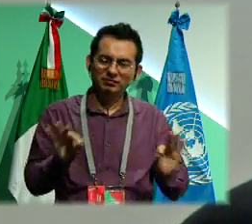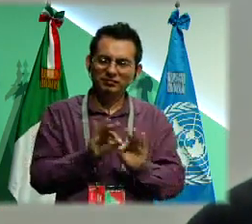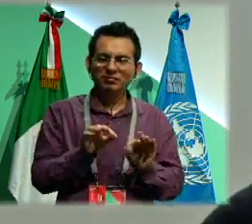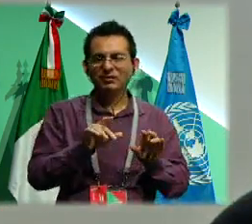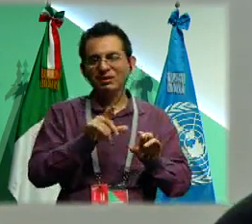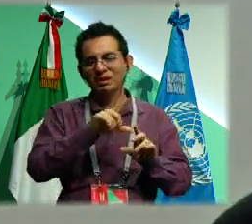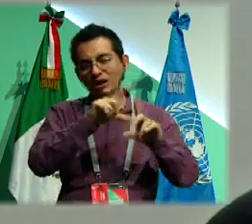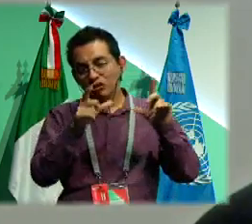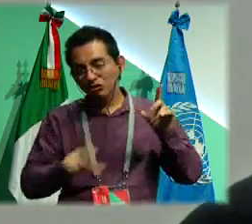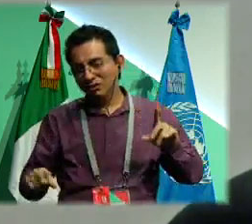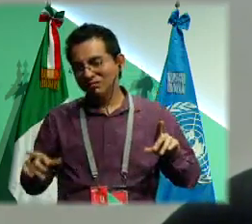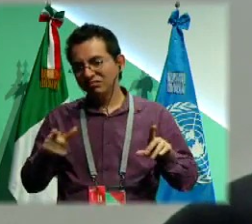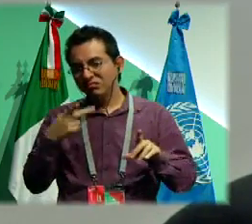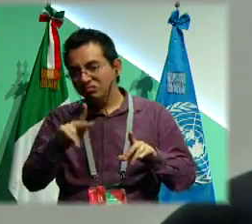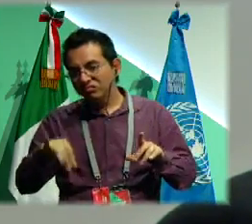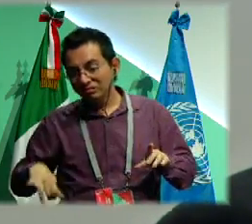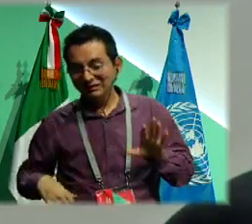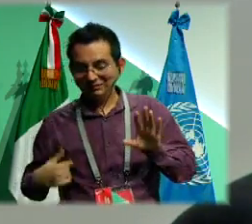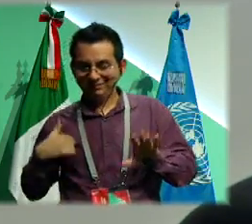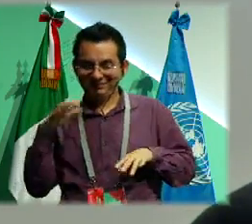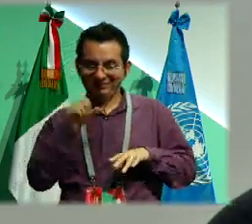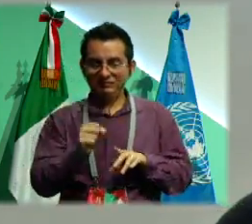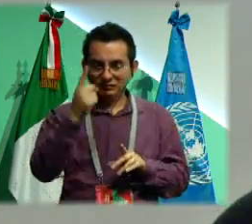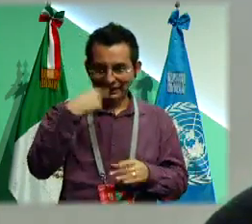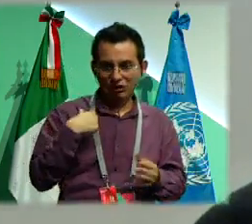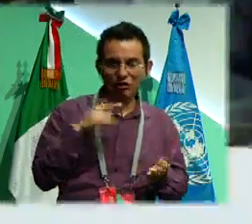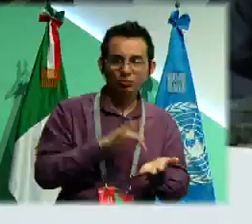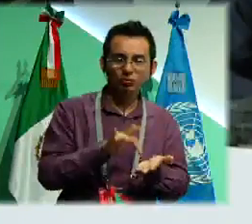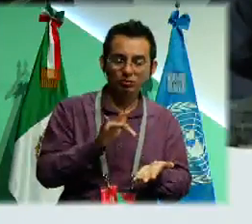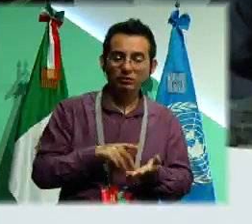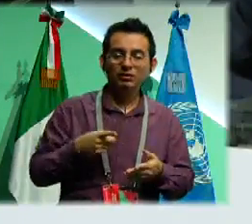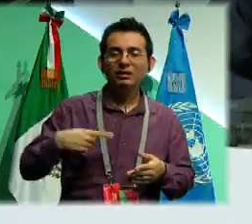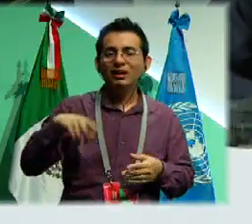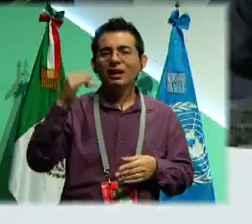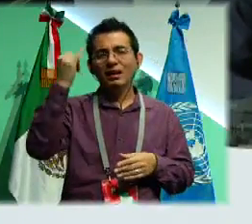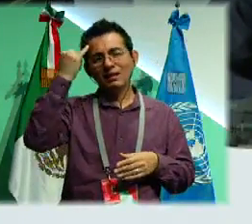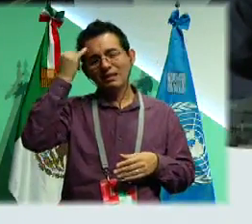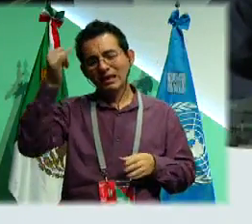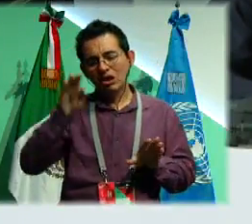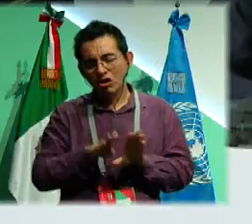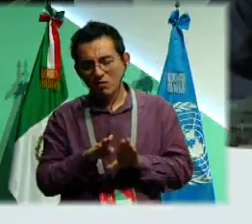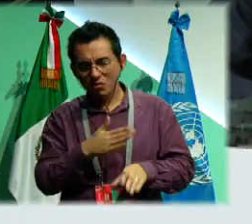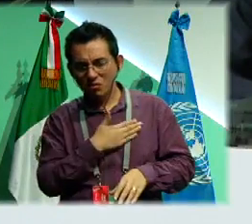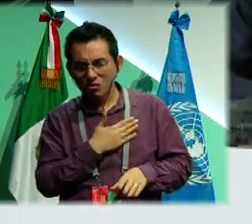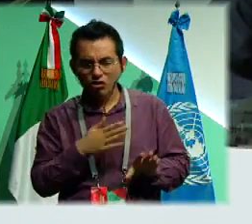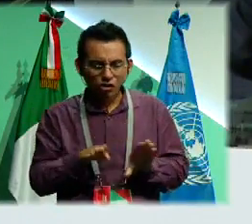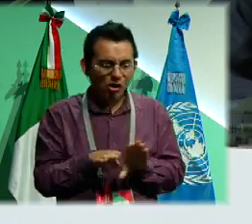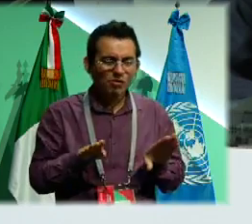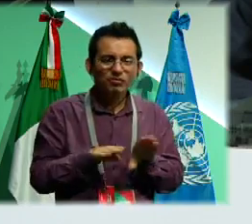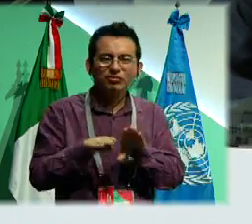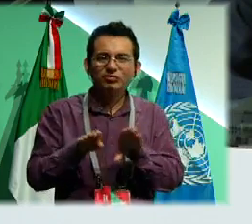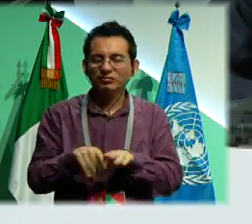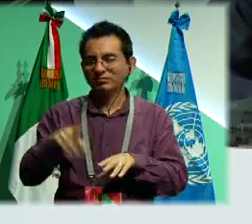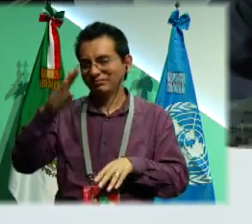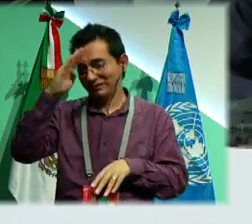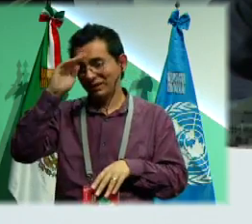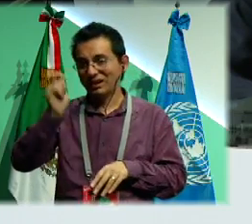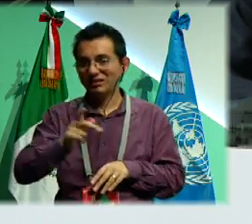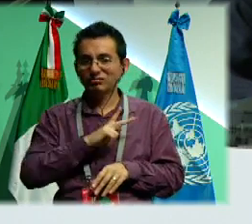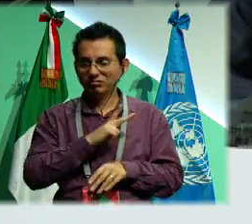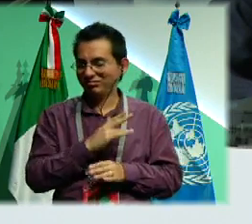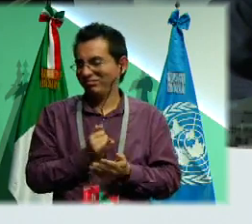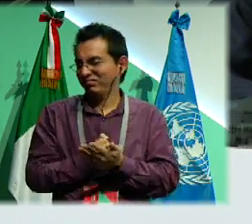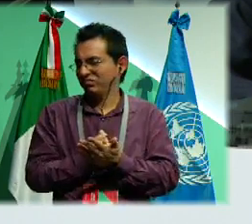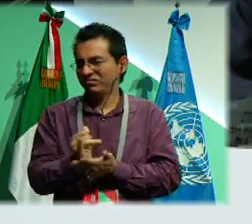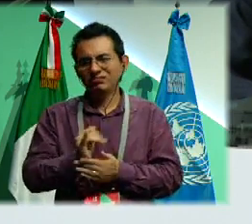moi, c'est tout à fait naïf. Les négociateurs sont des fonctionnaires payés par les